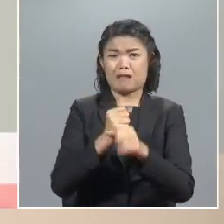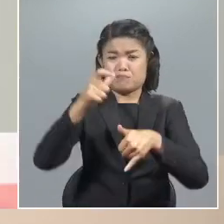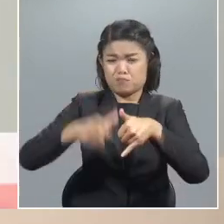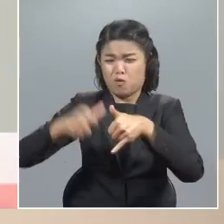งานอย่างเต็มที่